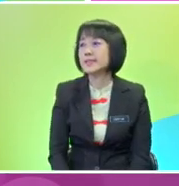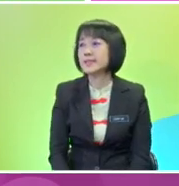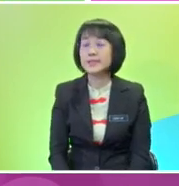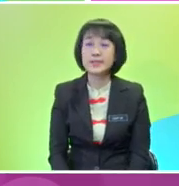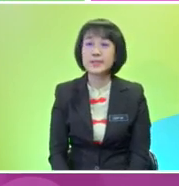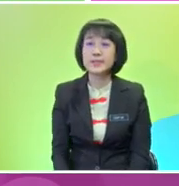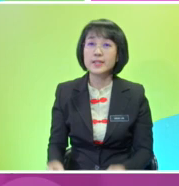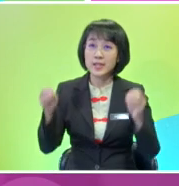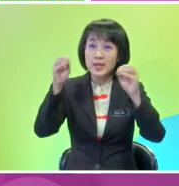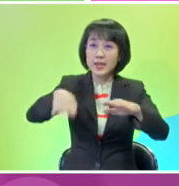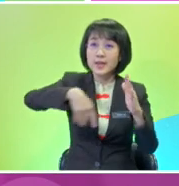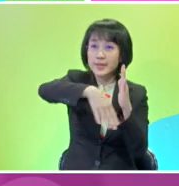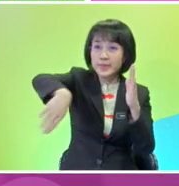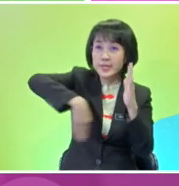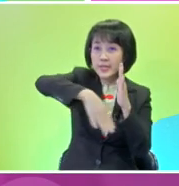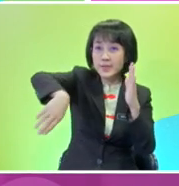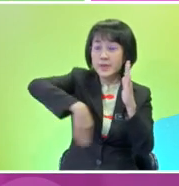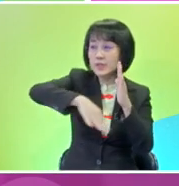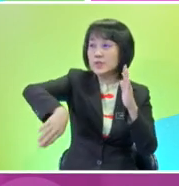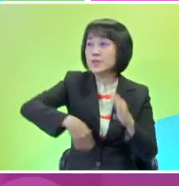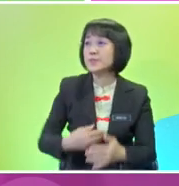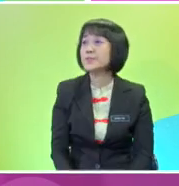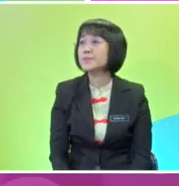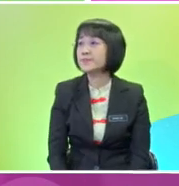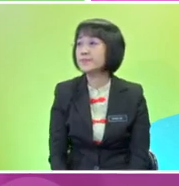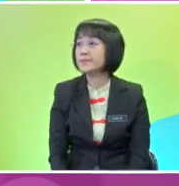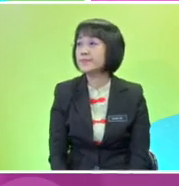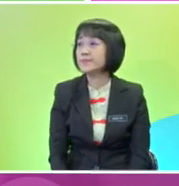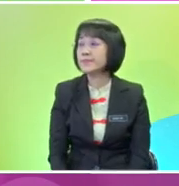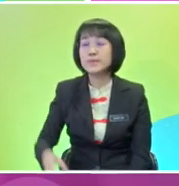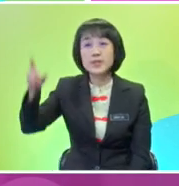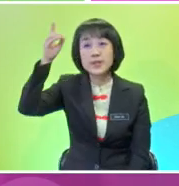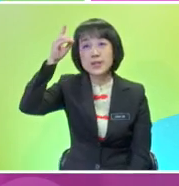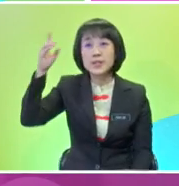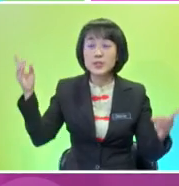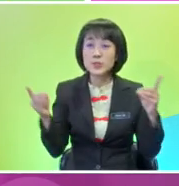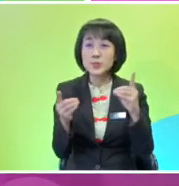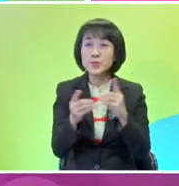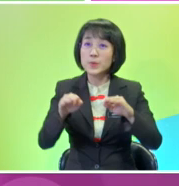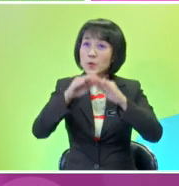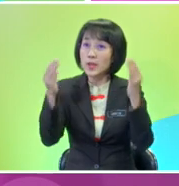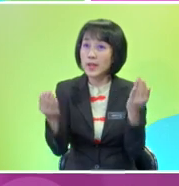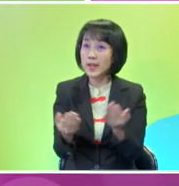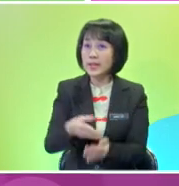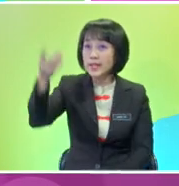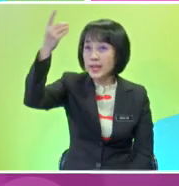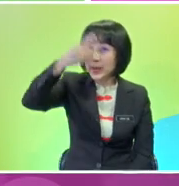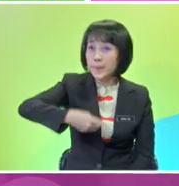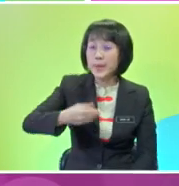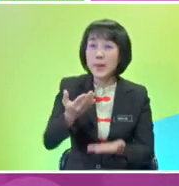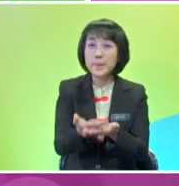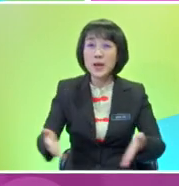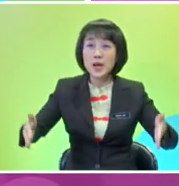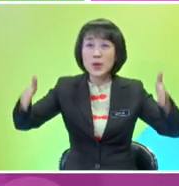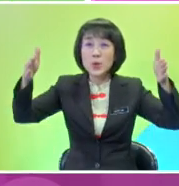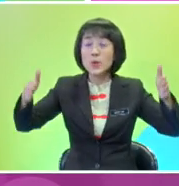misesin basuh okey seterusnya dia ni juga menjumpai bola di hadapan bakul